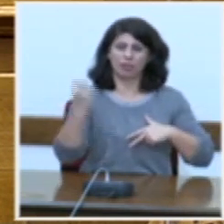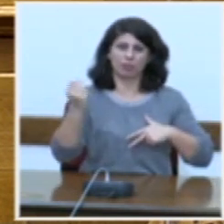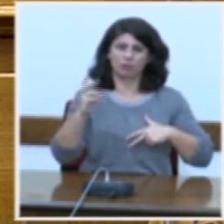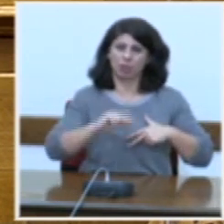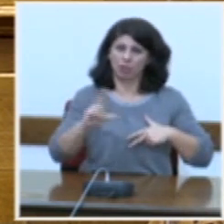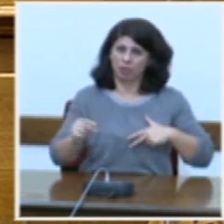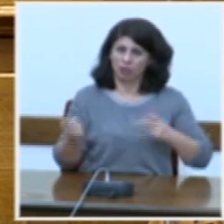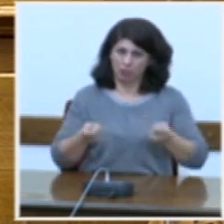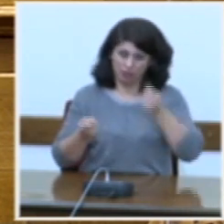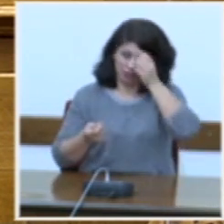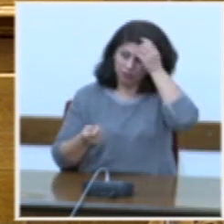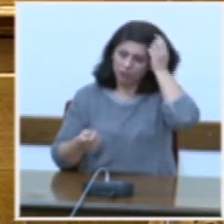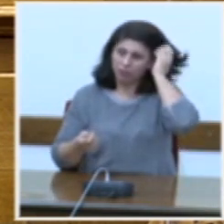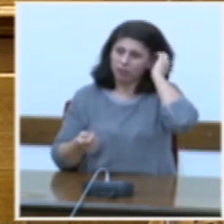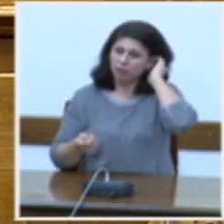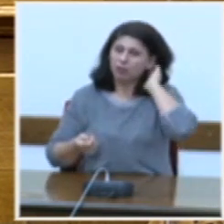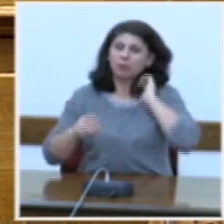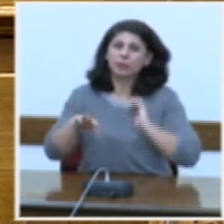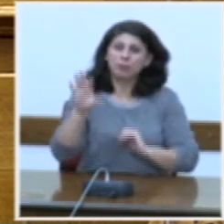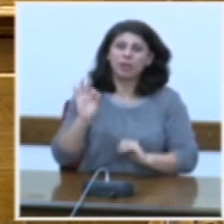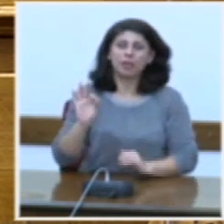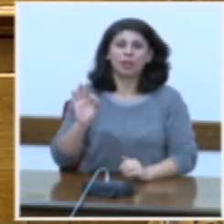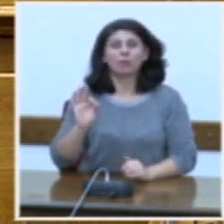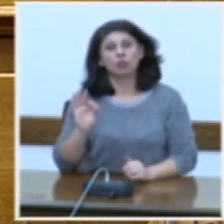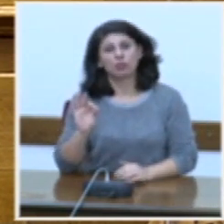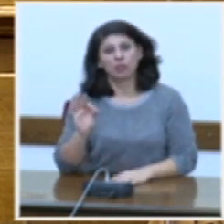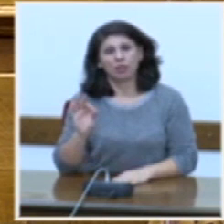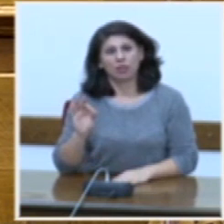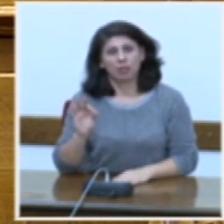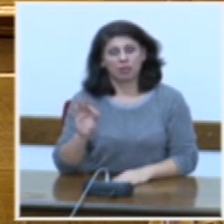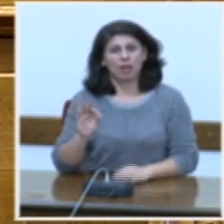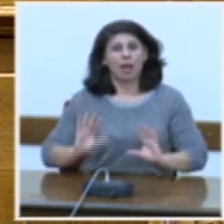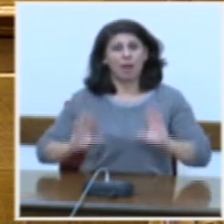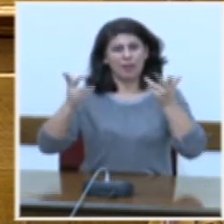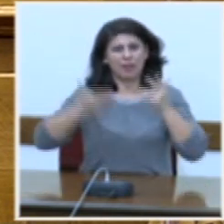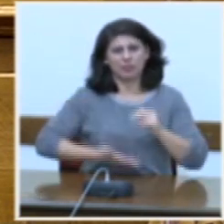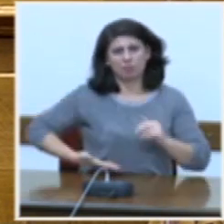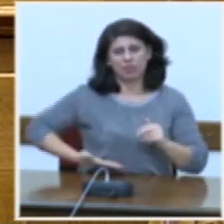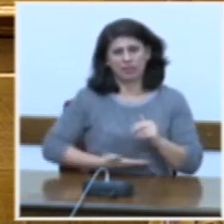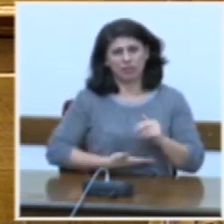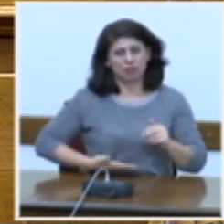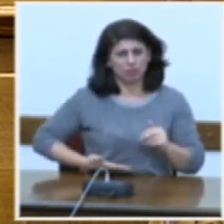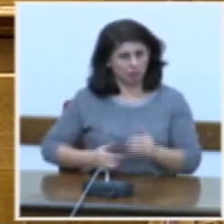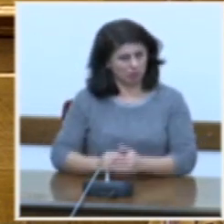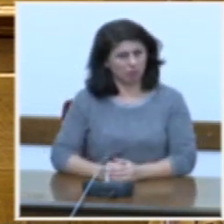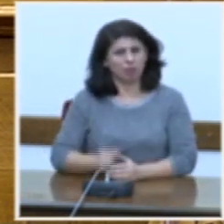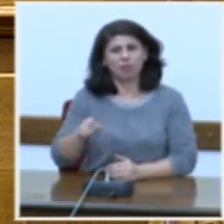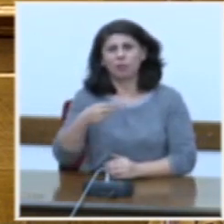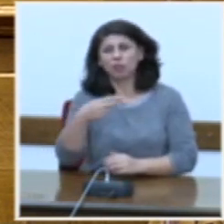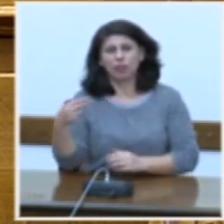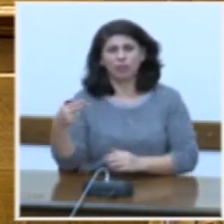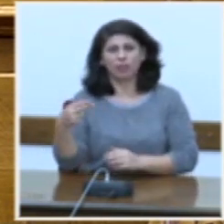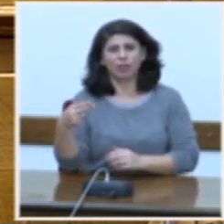κάνετε και με την περίπτωση της πείνας της απεργίας πείνας και με το ζήτημα